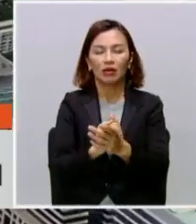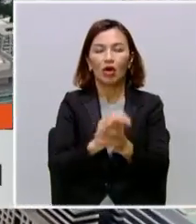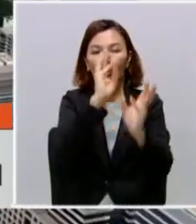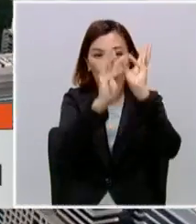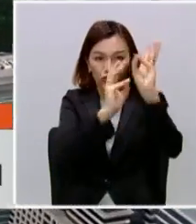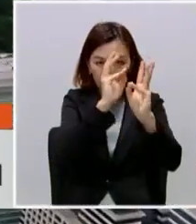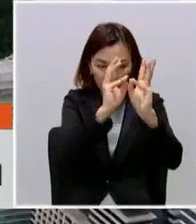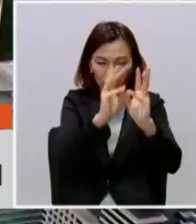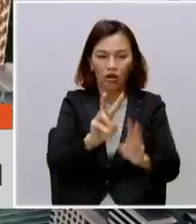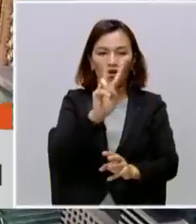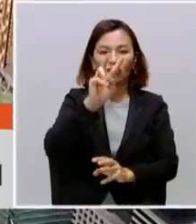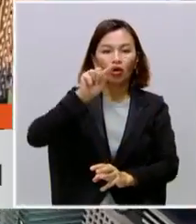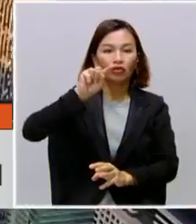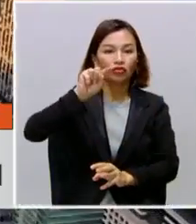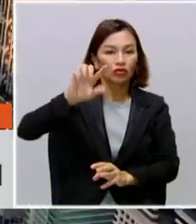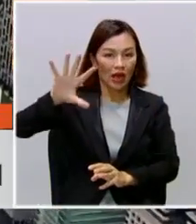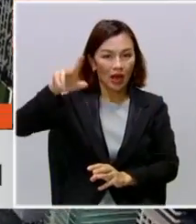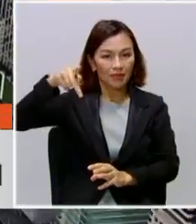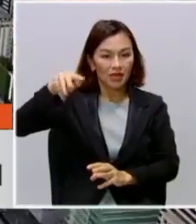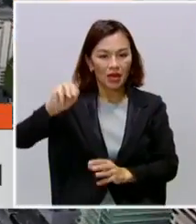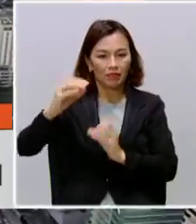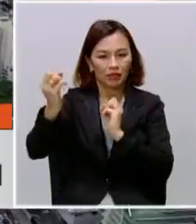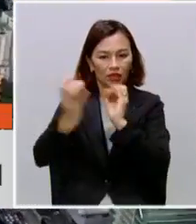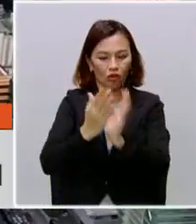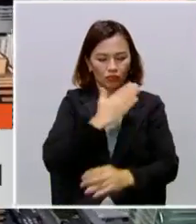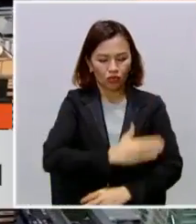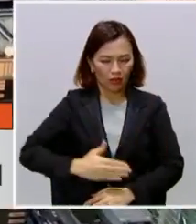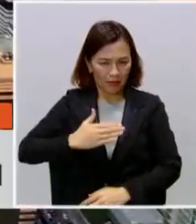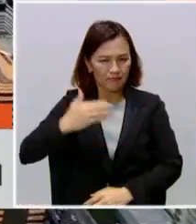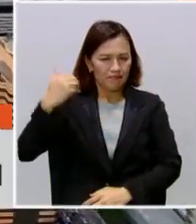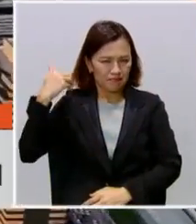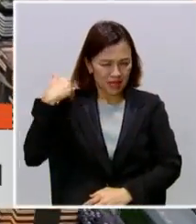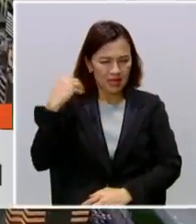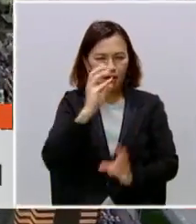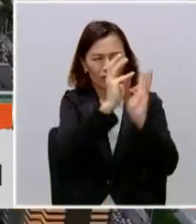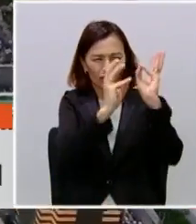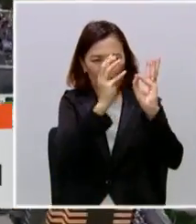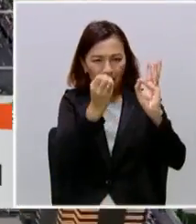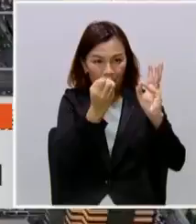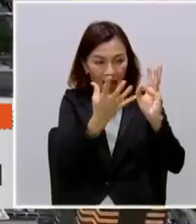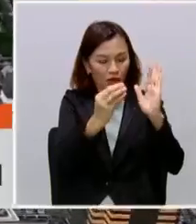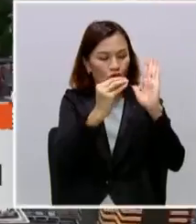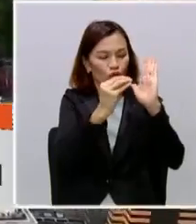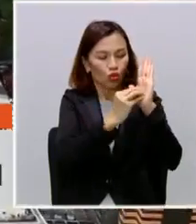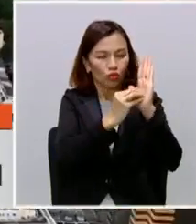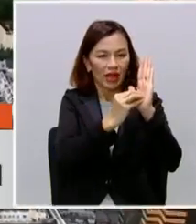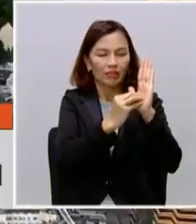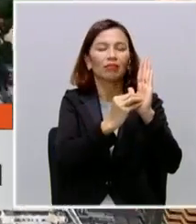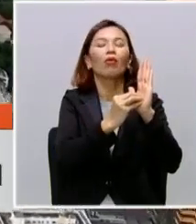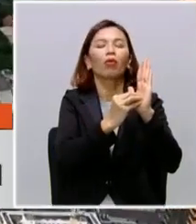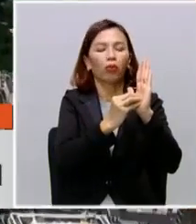2.5อยู่ในระดับที่เริ่มมีผลกระทบต่อสุขภาพปกคลุมทั่วพื้นที่กรุงเทพมหานครและ